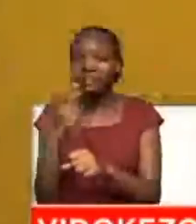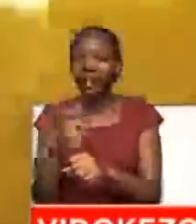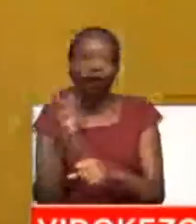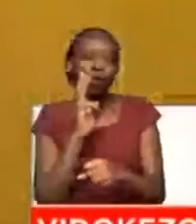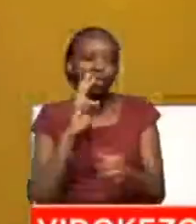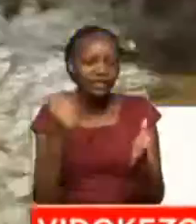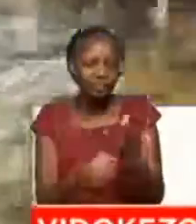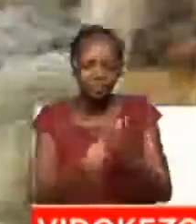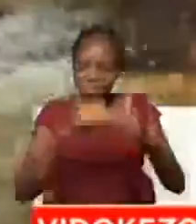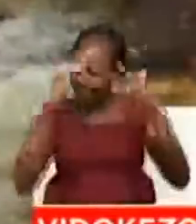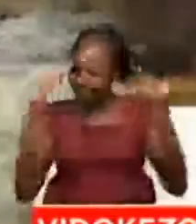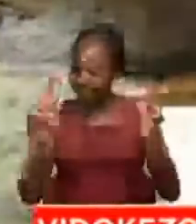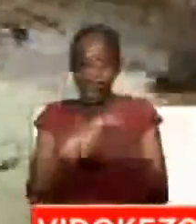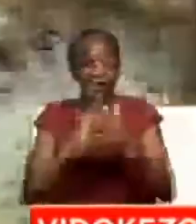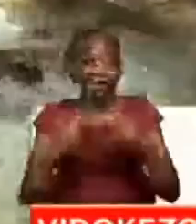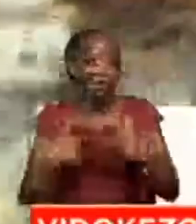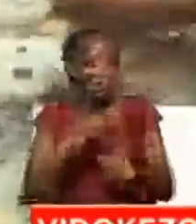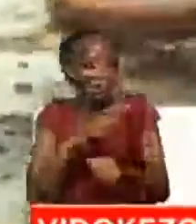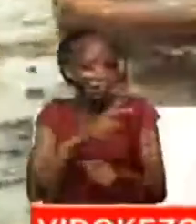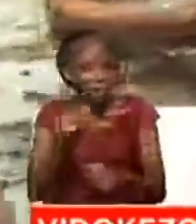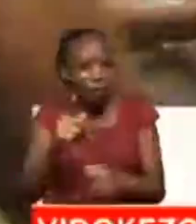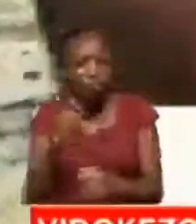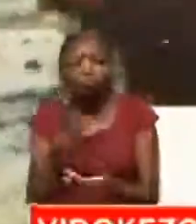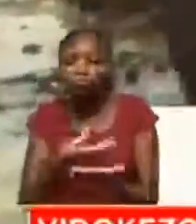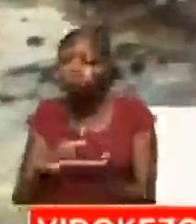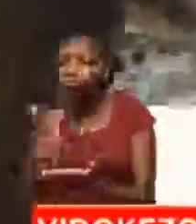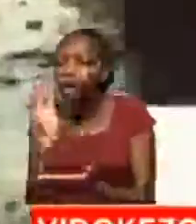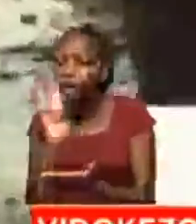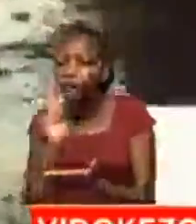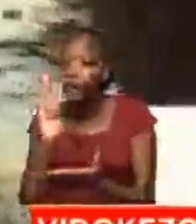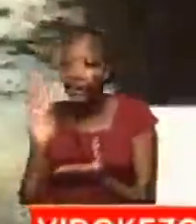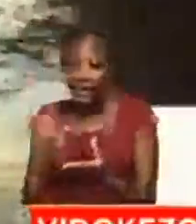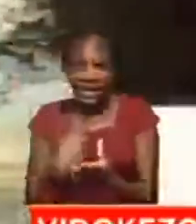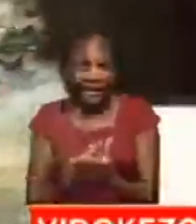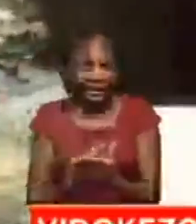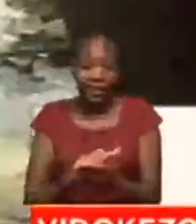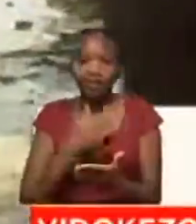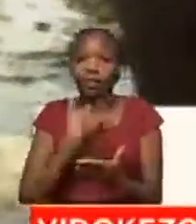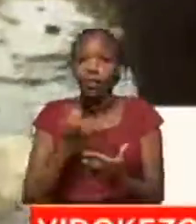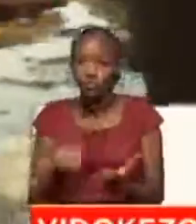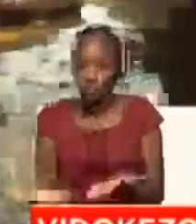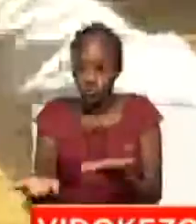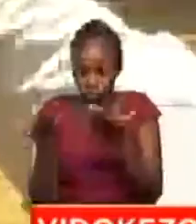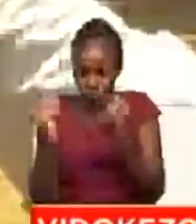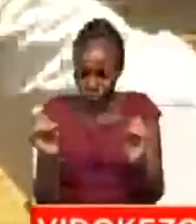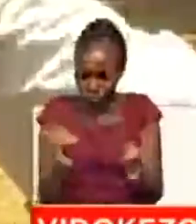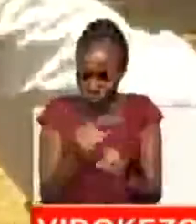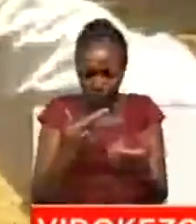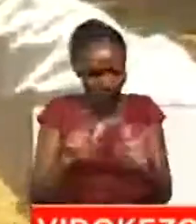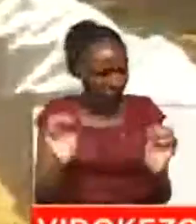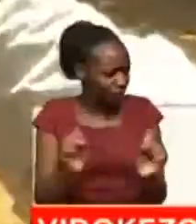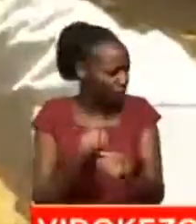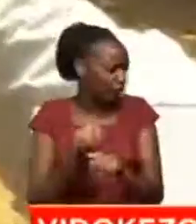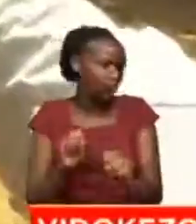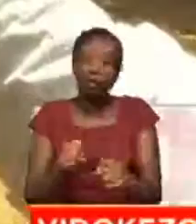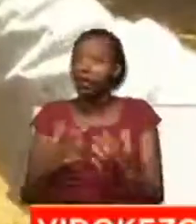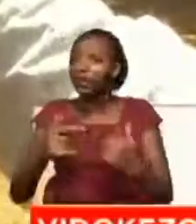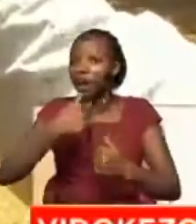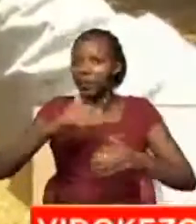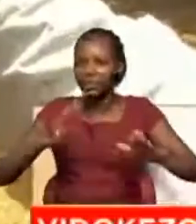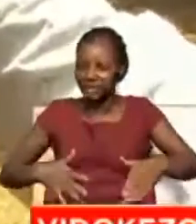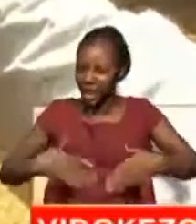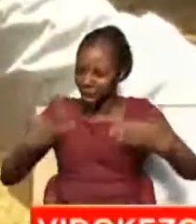maji, wengi wao wakilazimika kununua, hivyo safi kudumishwa huwa ni nadra. Tumefurahi sana